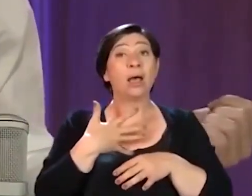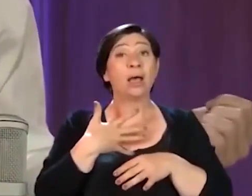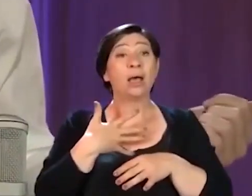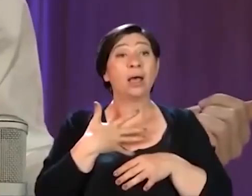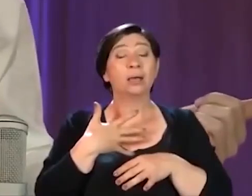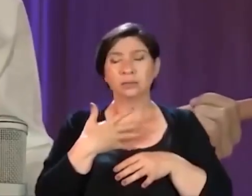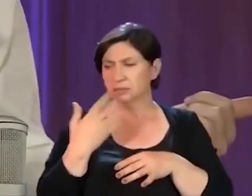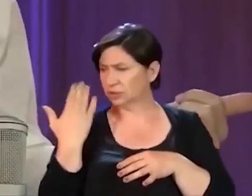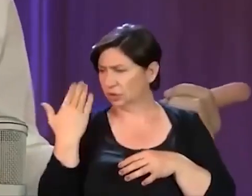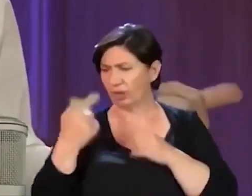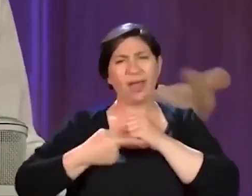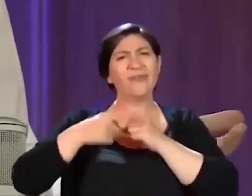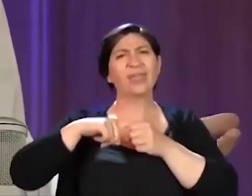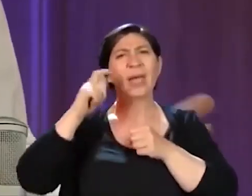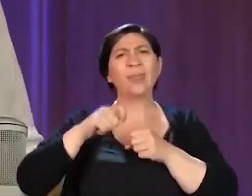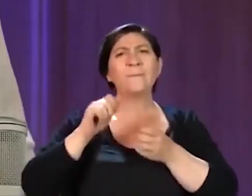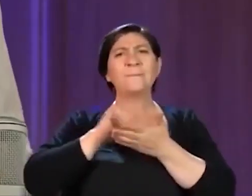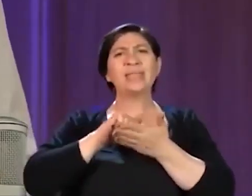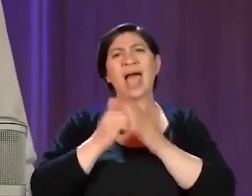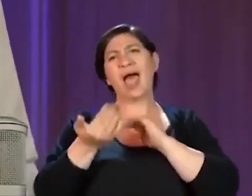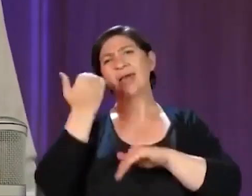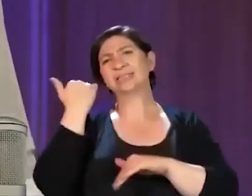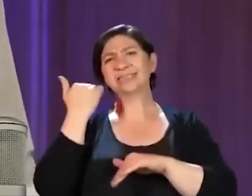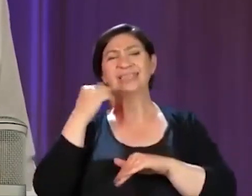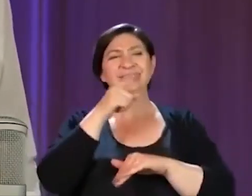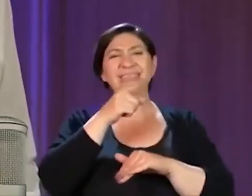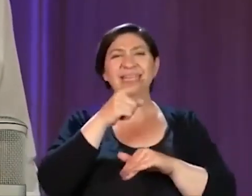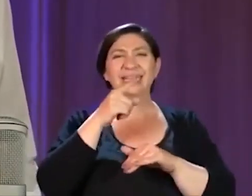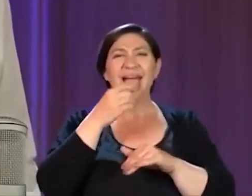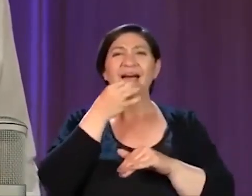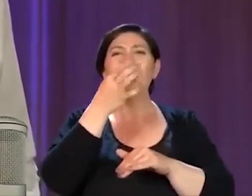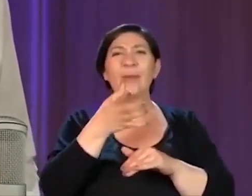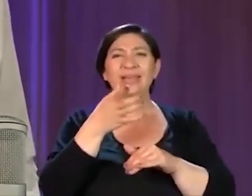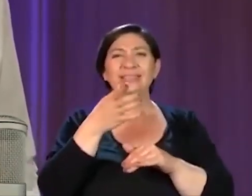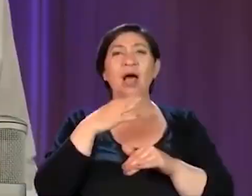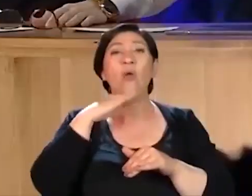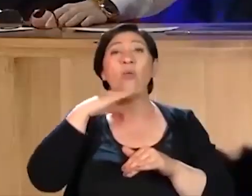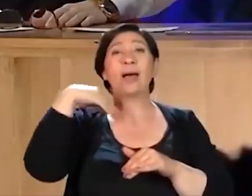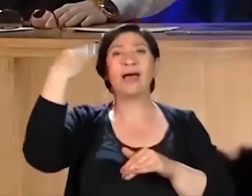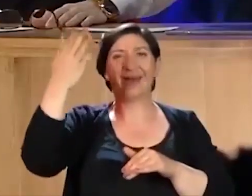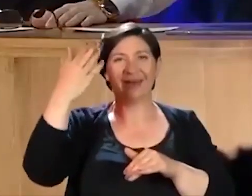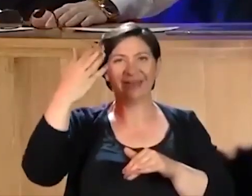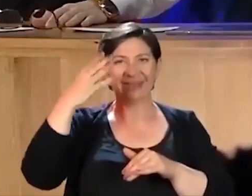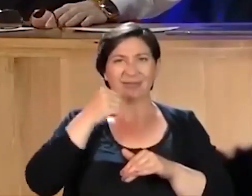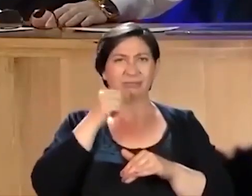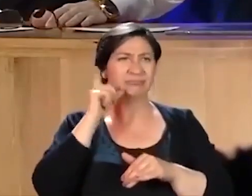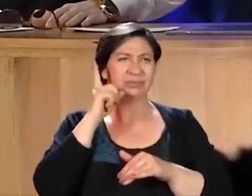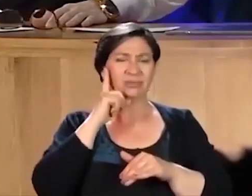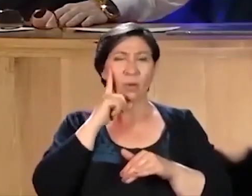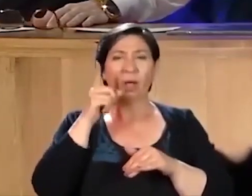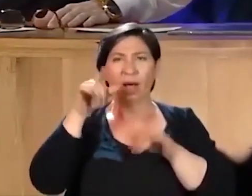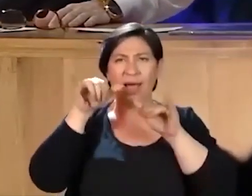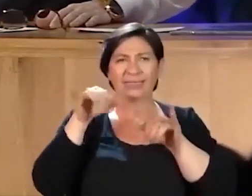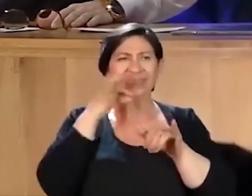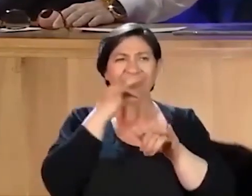bir Geçen hafta yaptığımız Medya arkasında bu senin muadili olarak gösterilen versiyonundan bizleri arayın